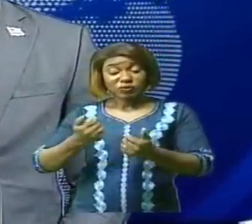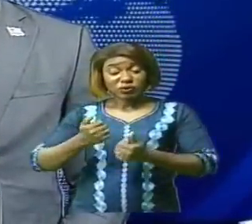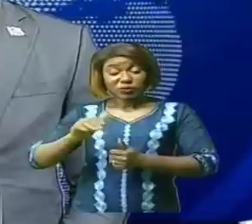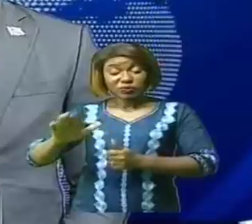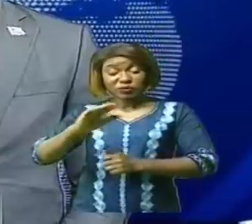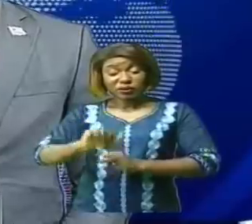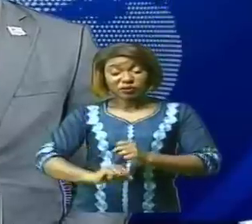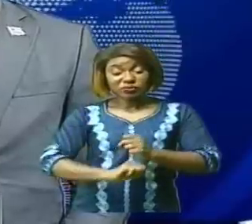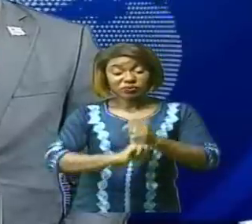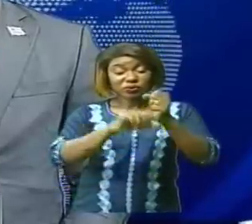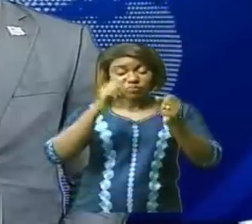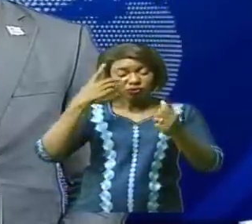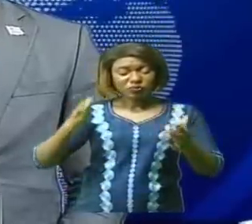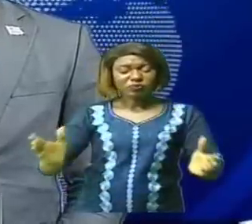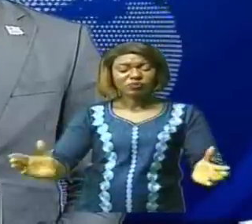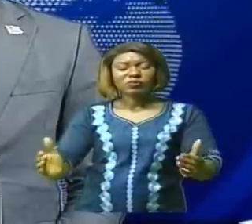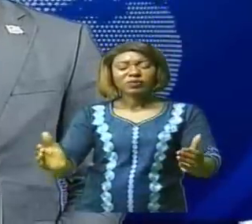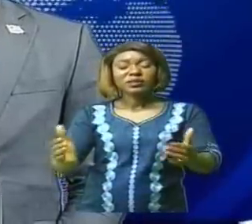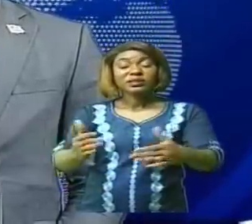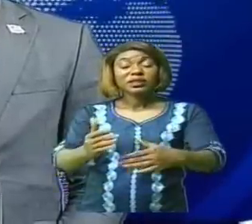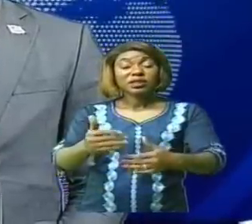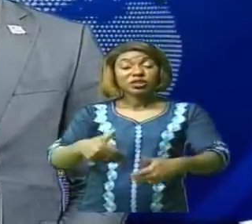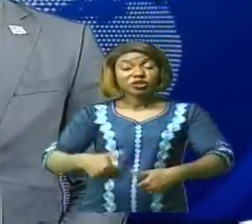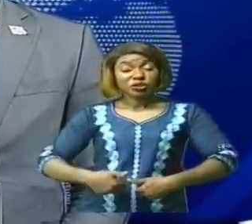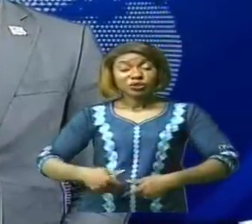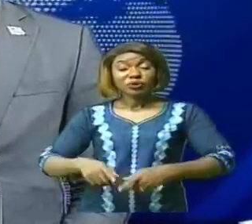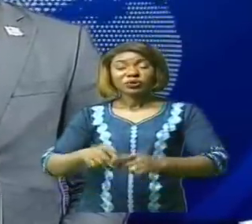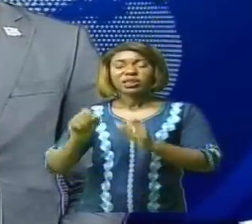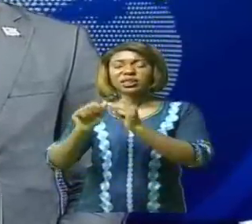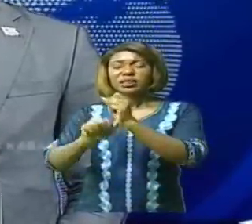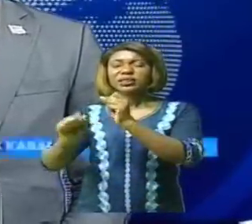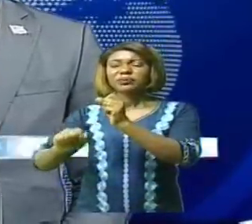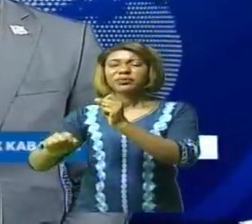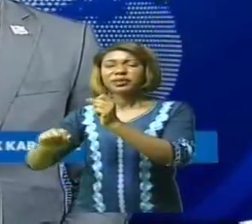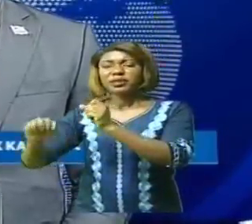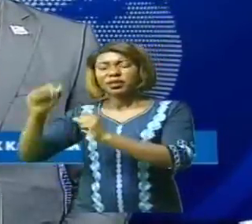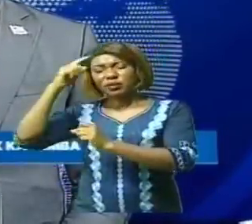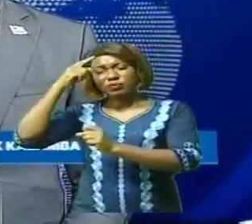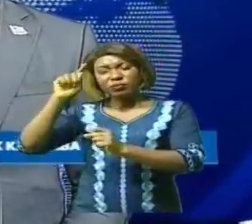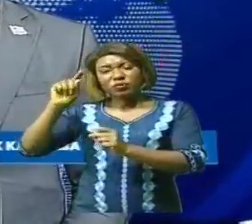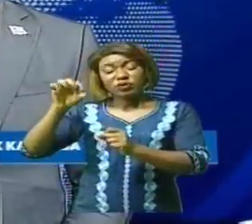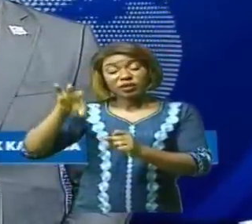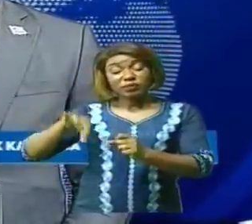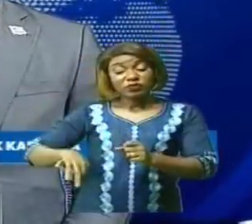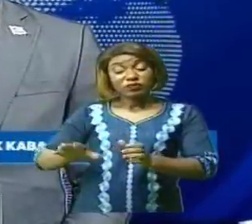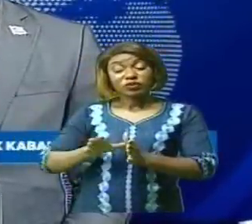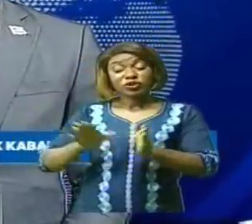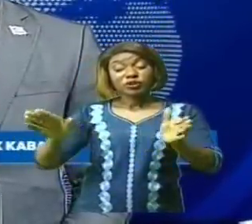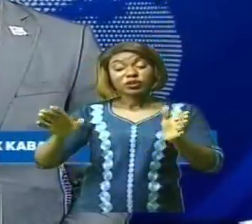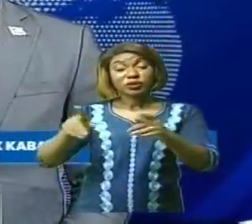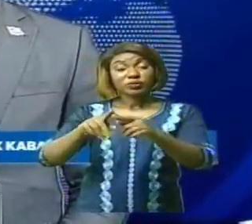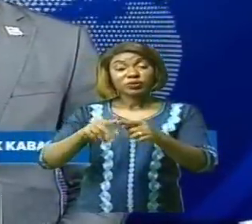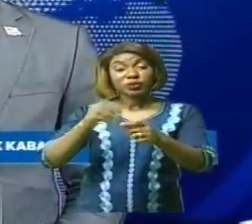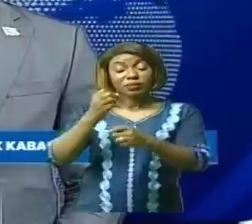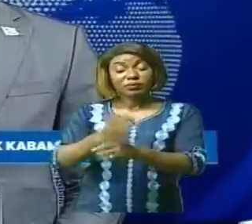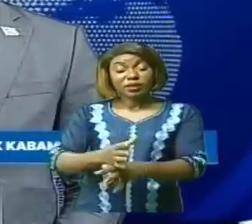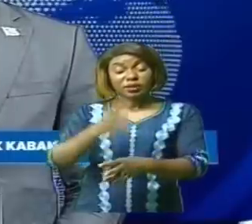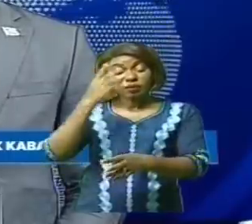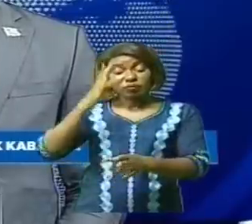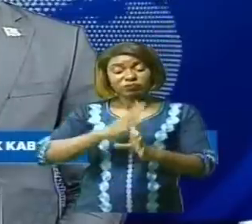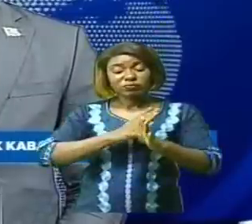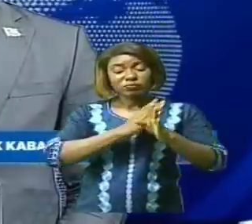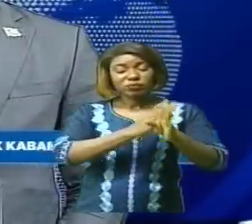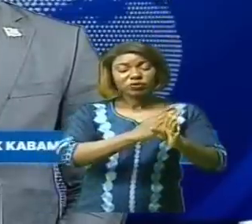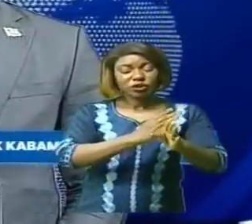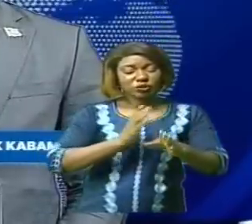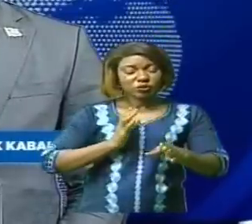mobiliser massivement les jeunes, les sensibiliser afin que, pour l'intérêt commun, nous puissions être prêts à sauvegarder les intérêts